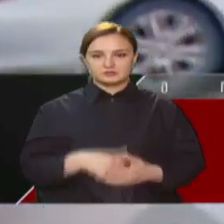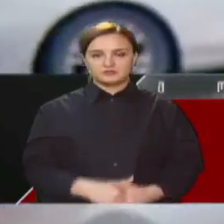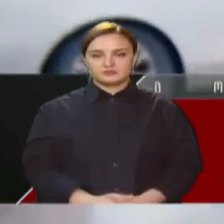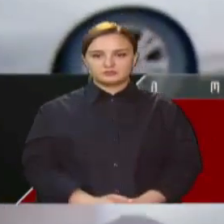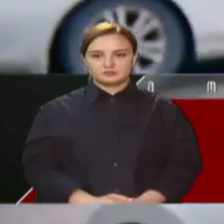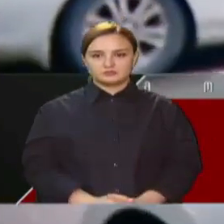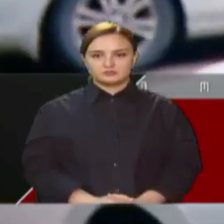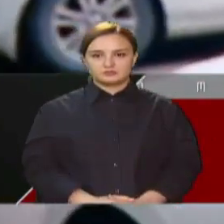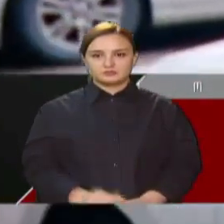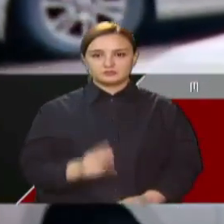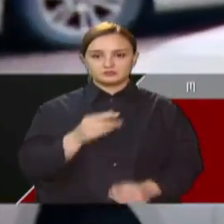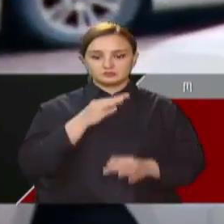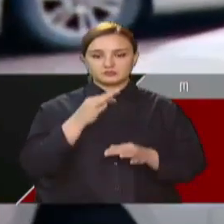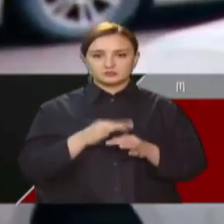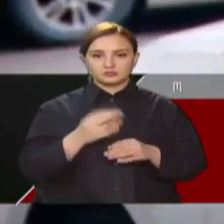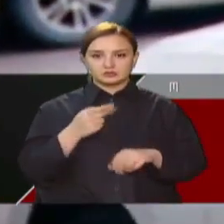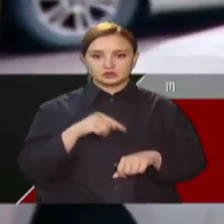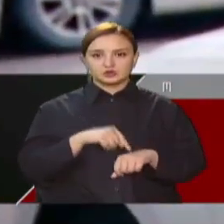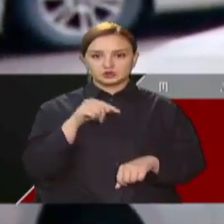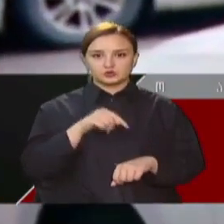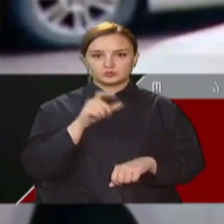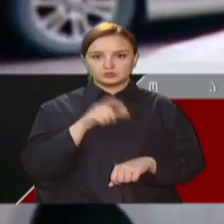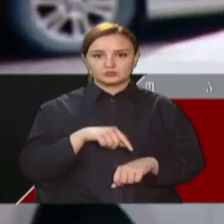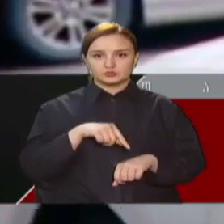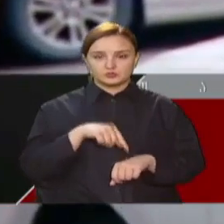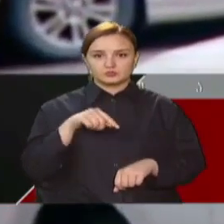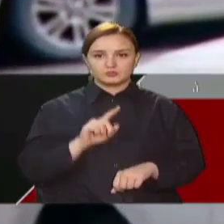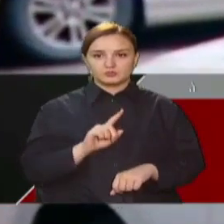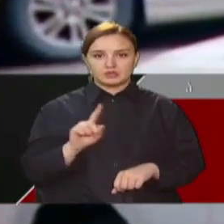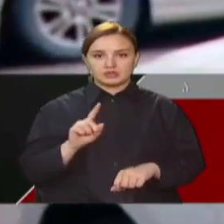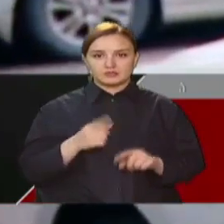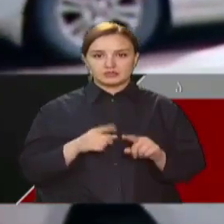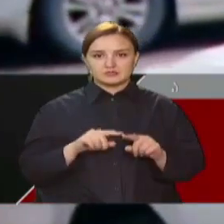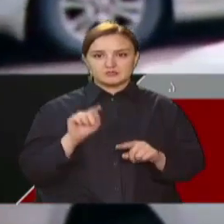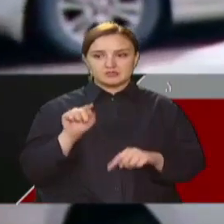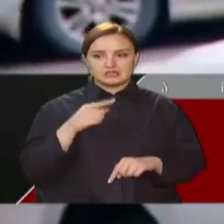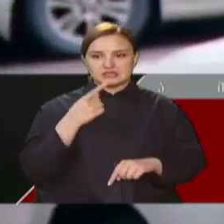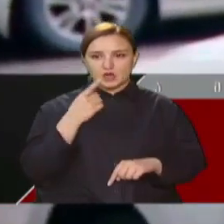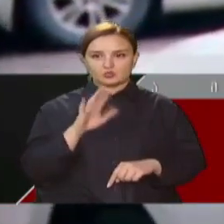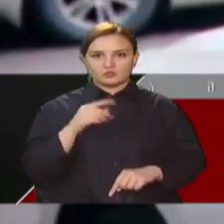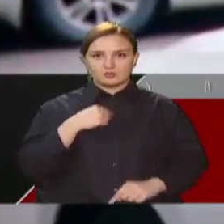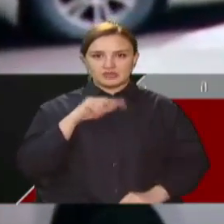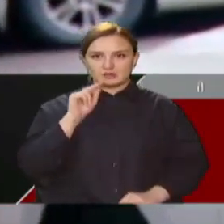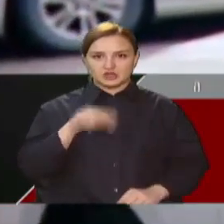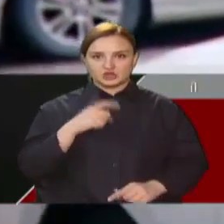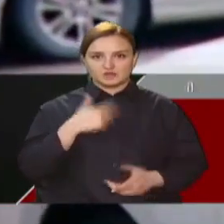Რა თქმა უნდა, პასუხისგებლობას ეს კაცი გრძნობს. Რა თქმა უნდა, მაგრამ ეს მას არ უთხოვს, რომ მე დამნაშავე ვარო.